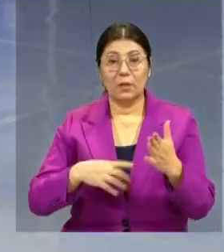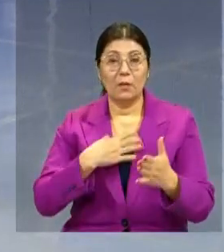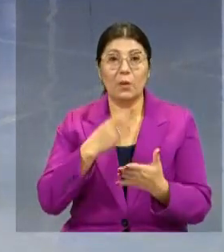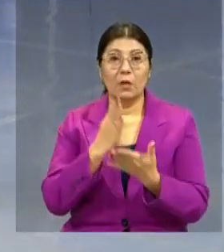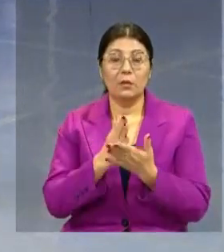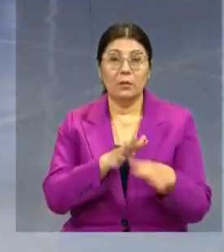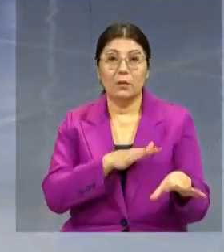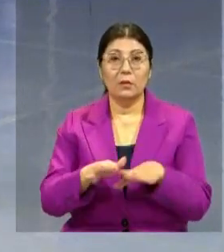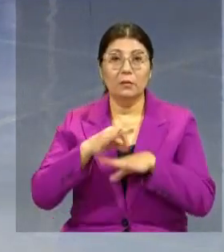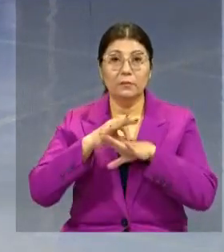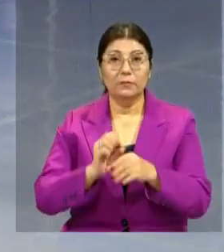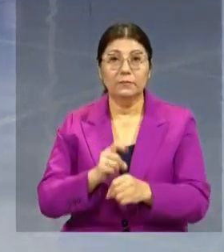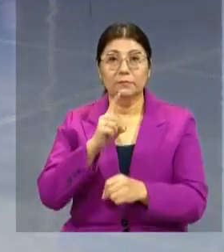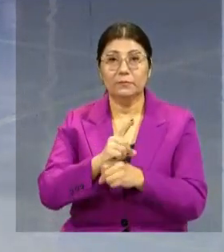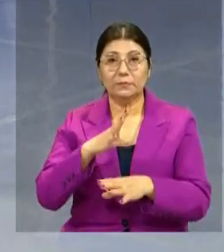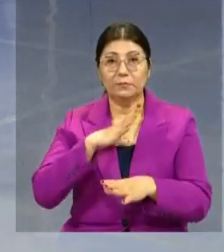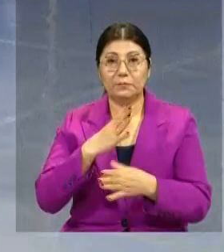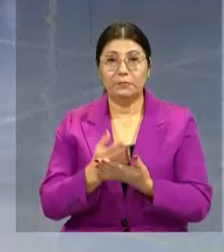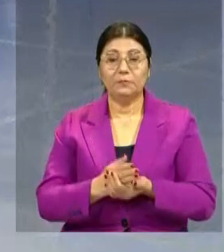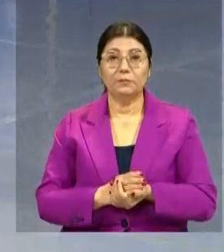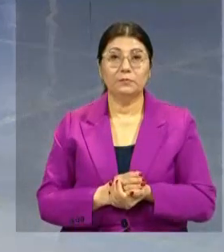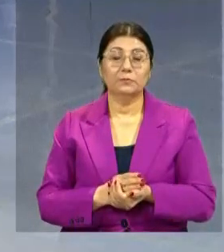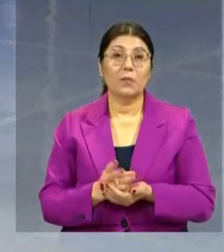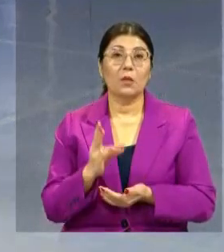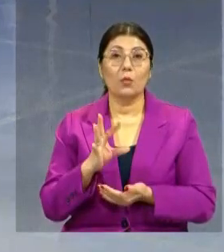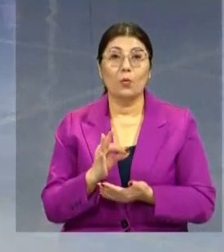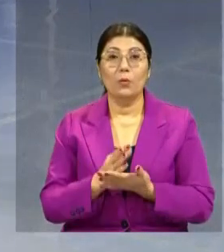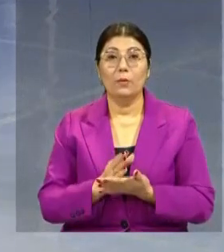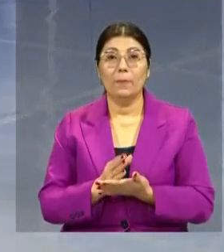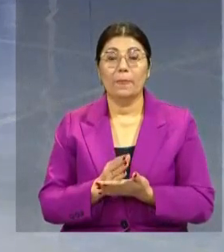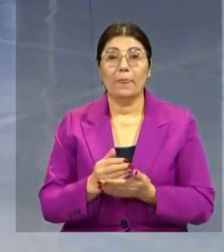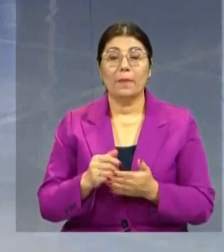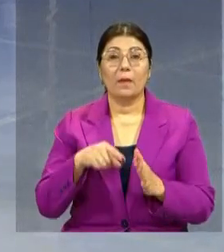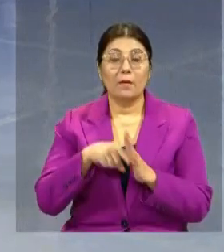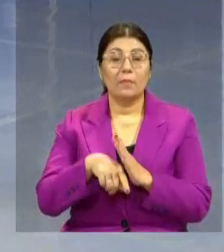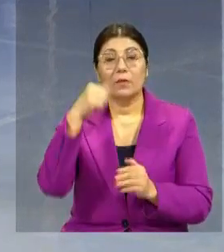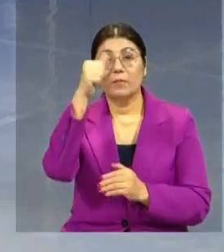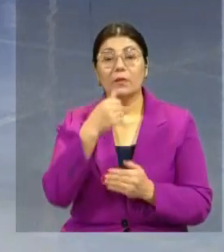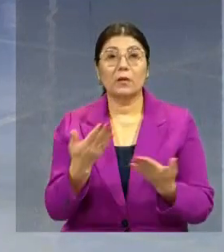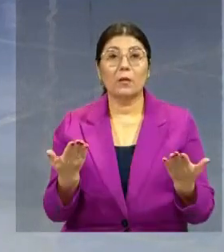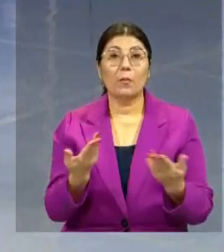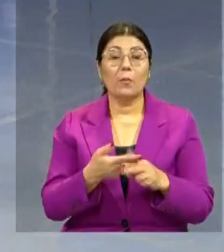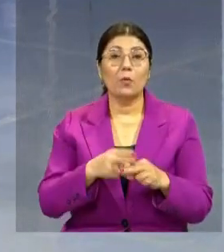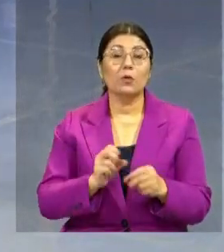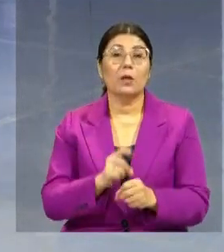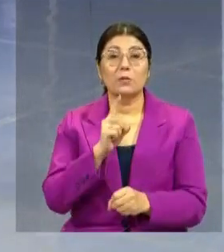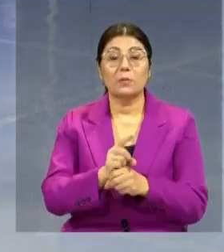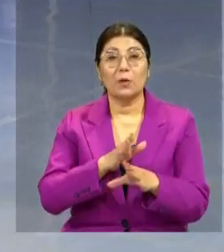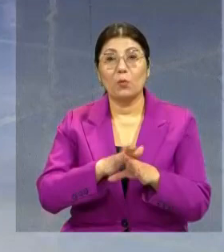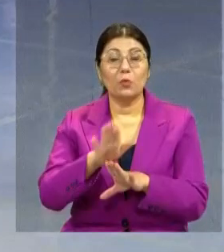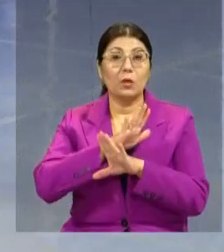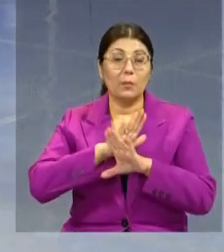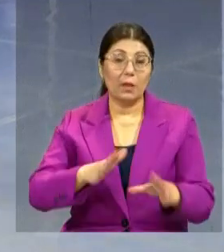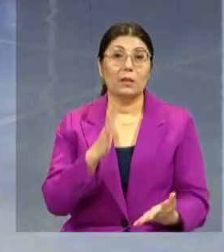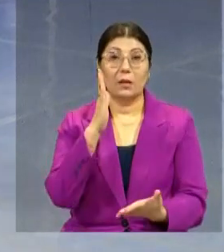шараларды өткізуге тиісті тапсырмалар берілген болатын, е? Дей тұрғанмен, жыл ішінде бұл тапсырмалар орындалмай кенжелеп қалған сынайды.